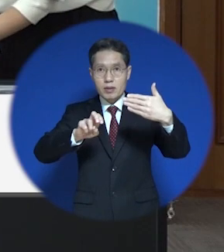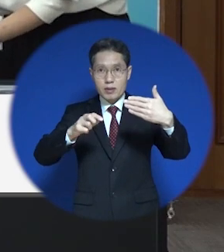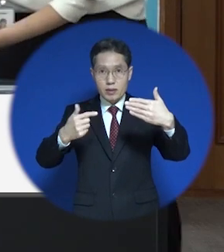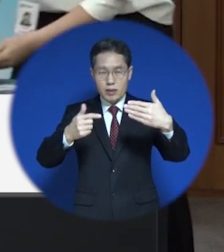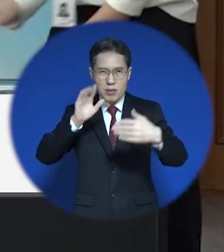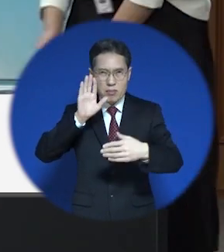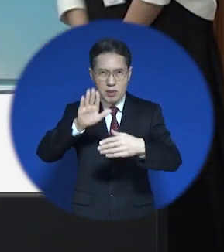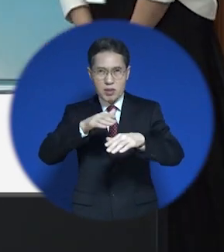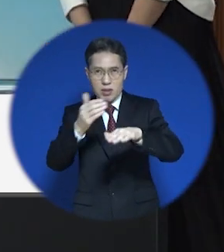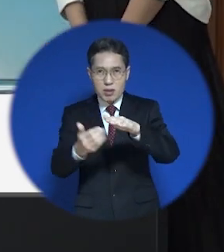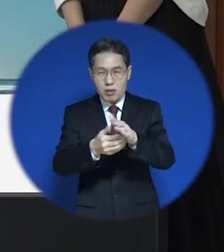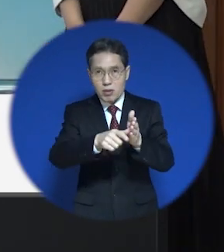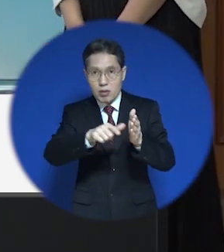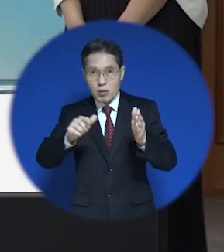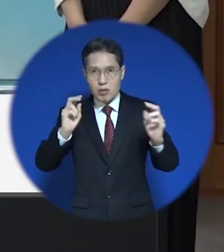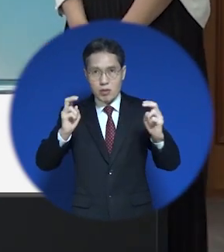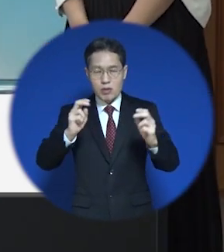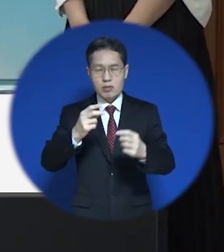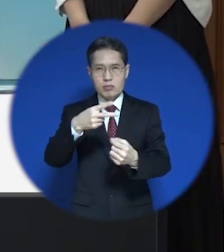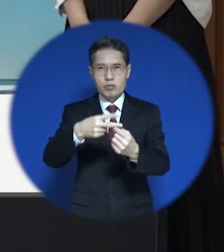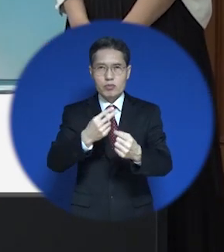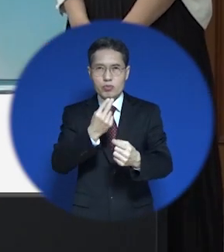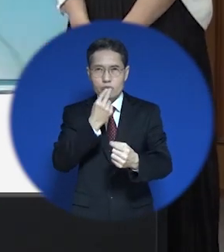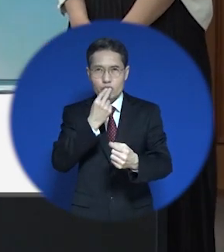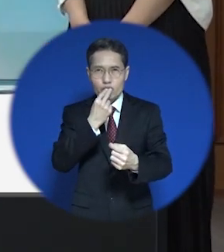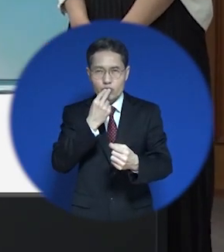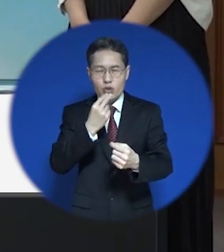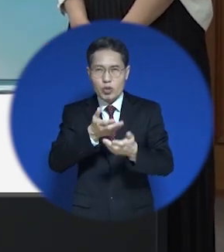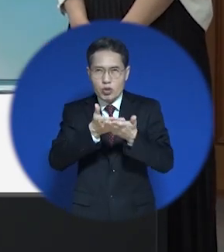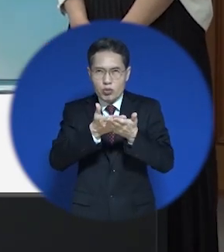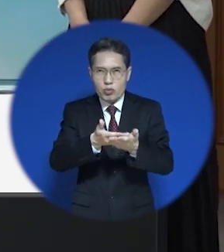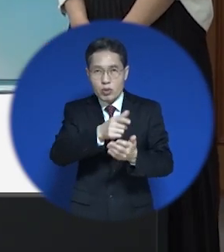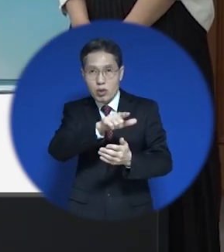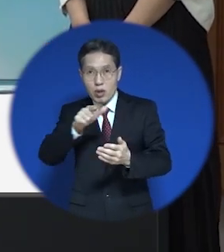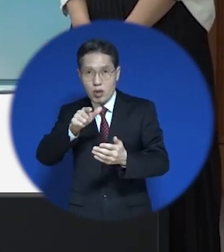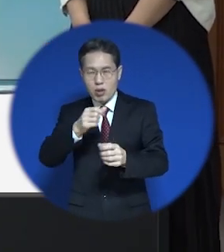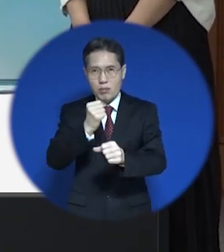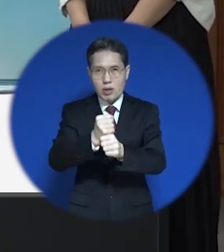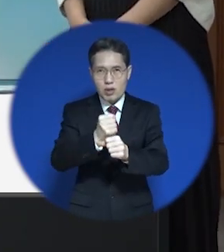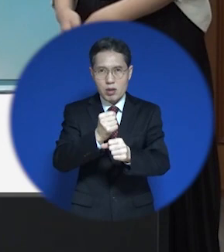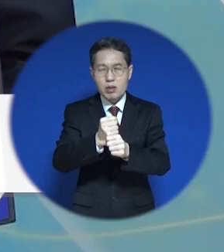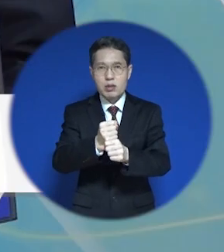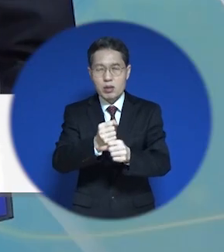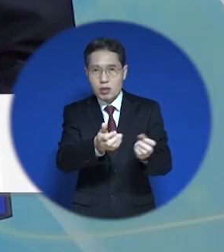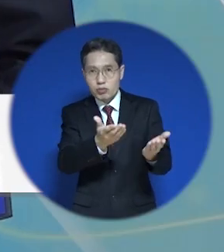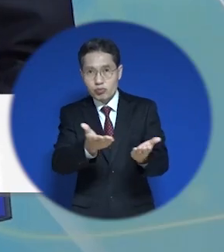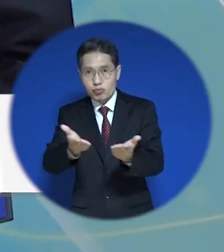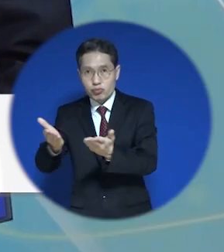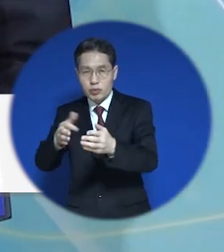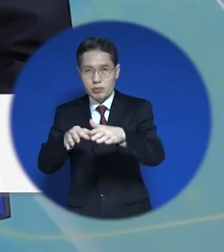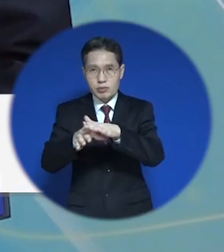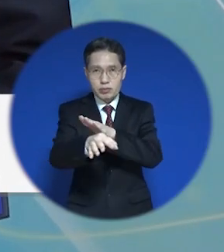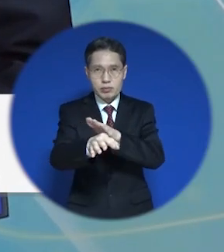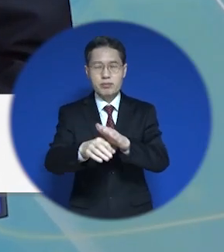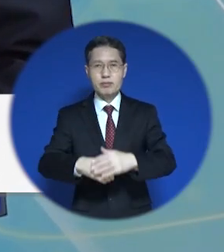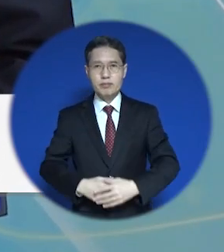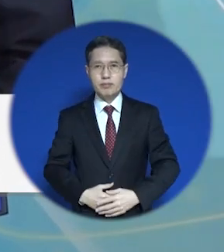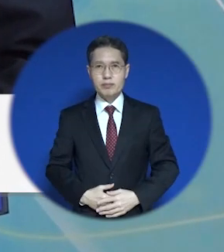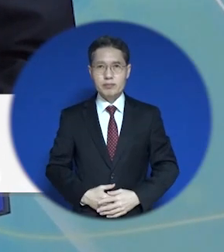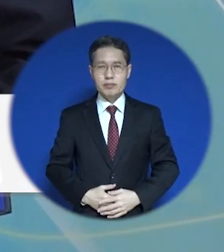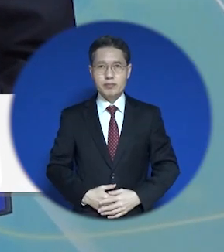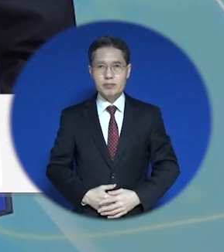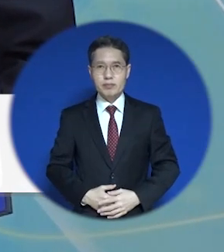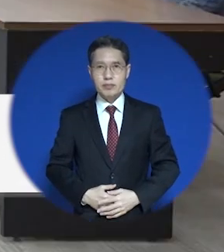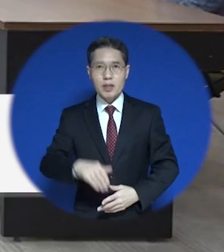26일 미래첨단 소재 주식회사와 2차전지 양극재 핵심 소재를 전문 생산하는 제조시설 투자 협약을